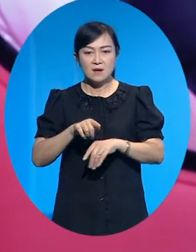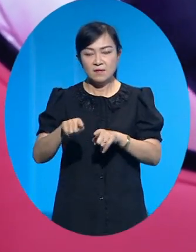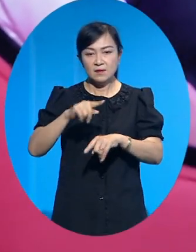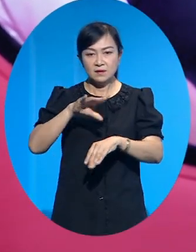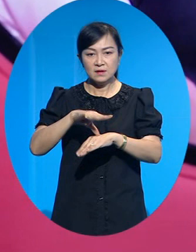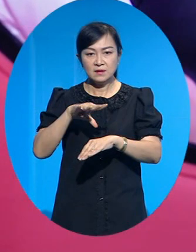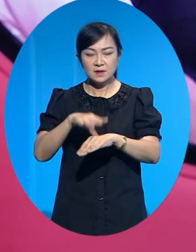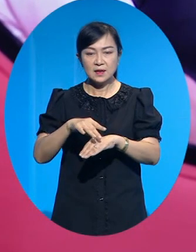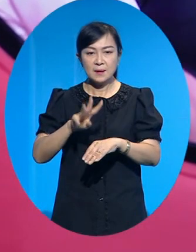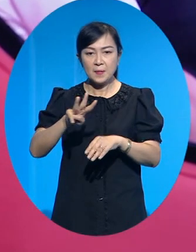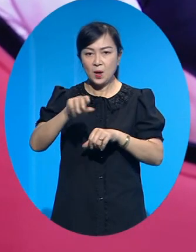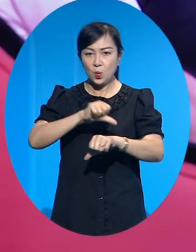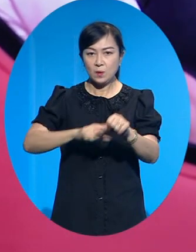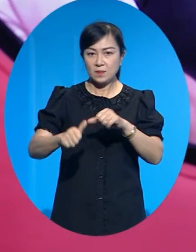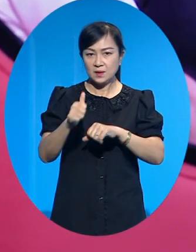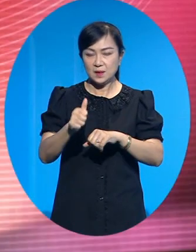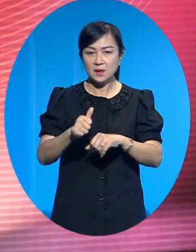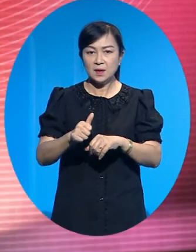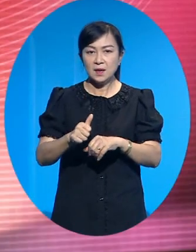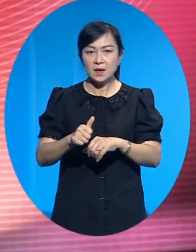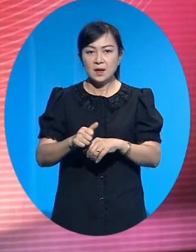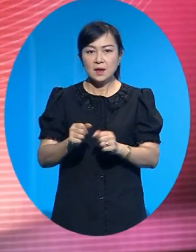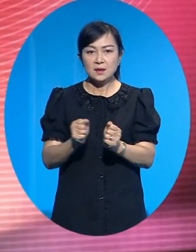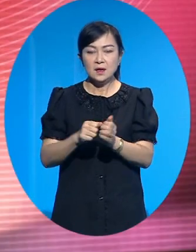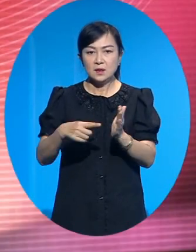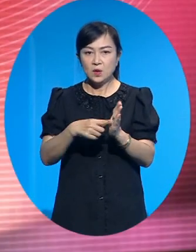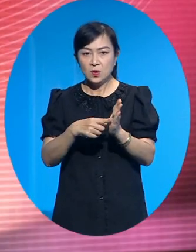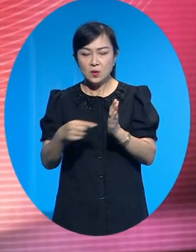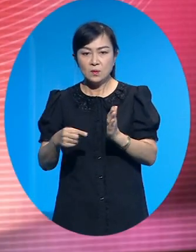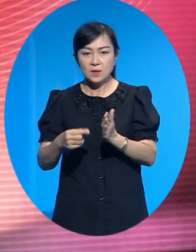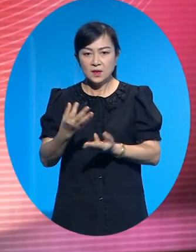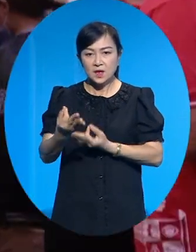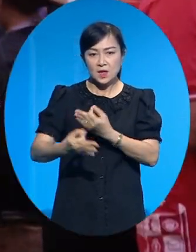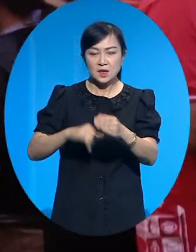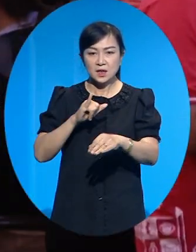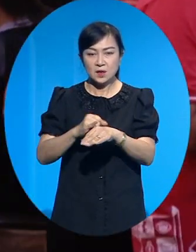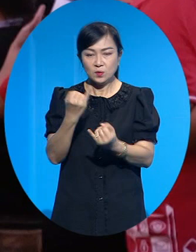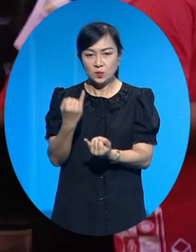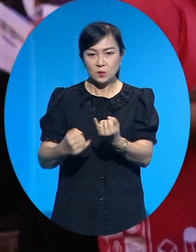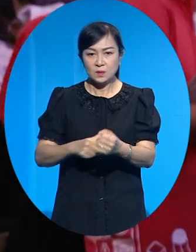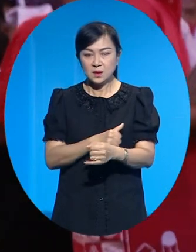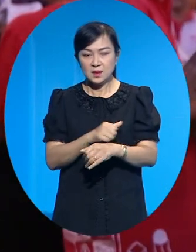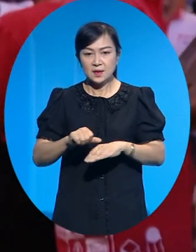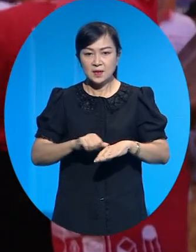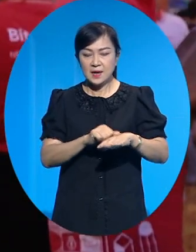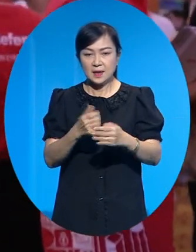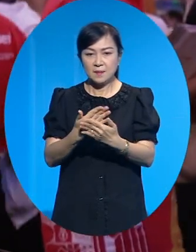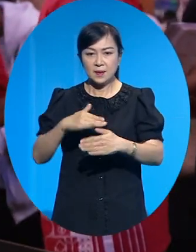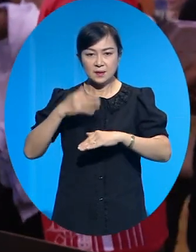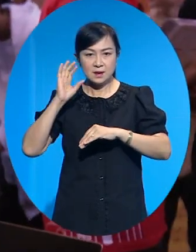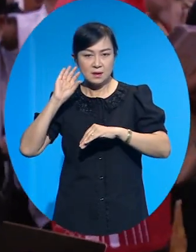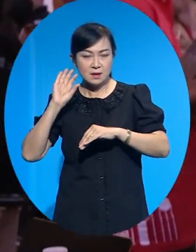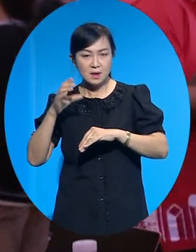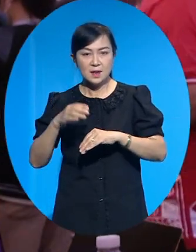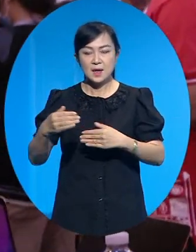lai, chương trình diễn ra các triển lãm, giải pháp nghiên cứu bảo mật an toàn thông tin với sự góp mặt của nhiều chuyên gia nổi tiếng. Bên cạnh đó, hội thảo có sự tham dự